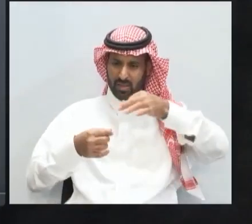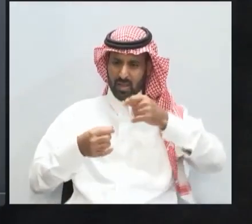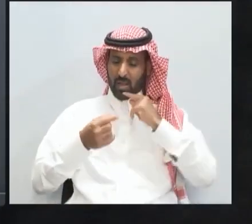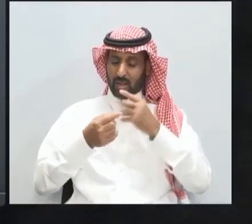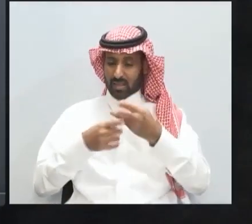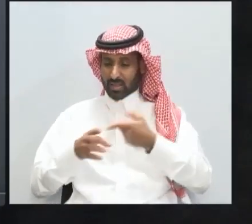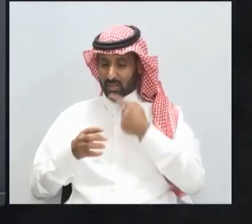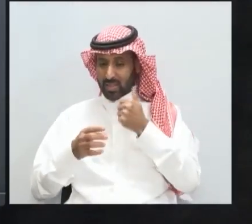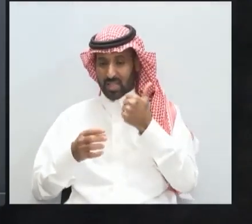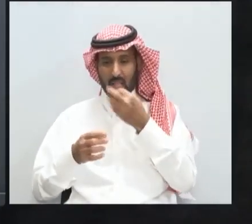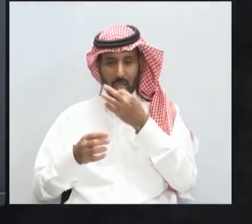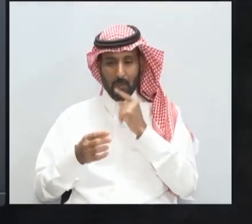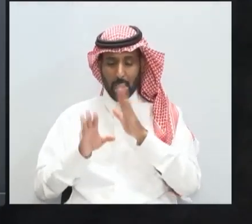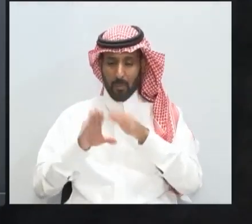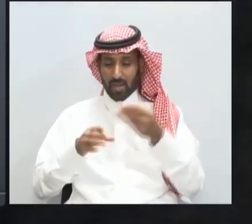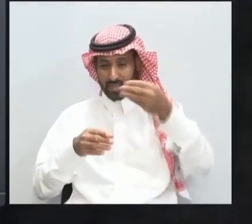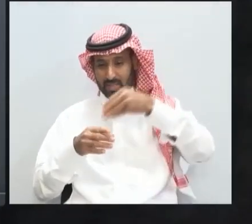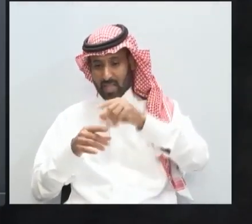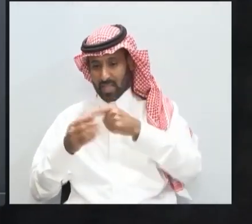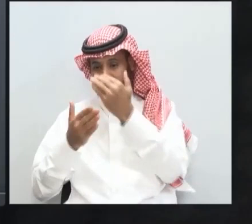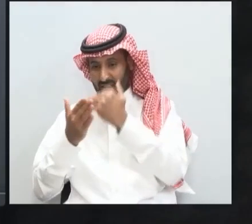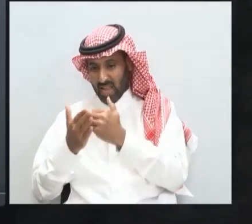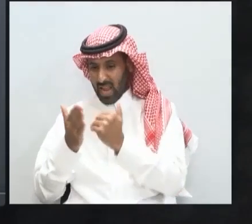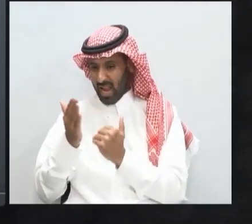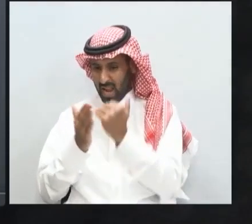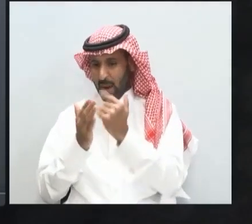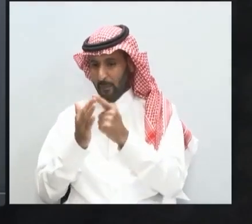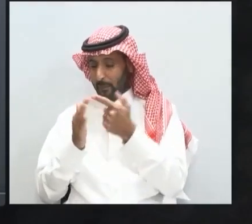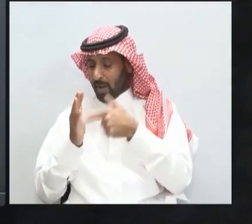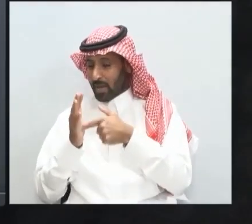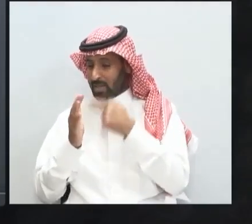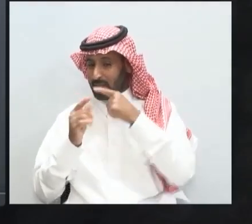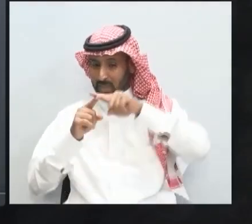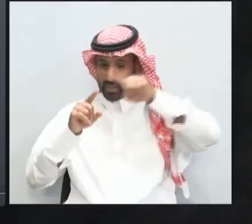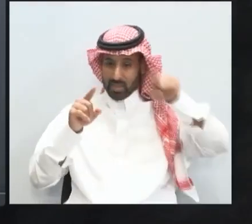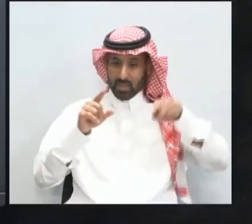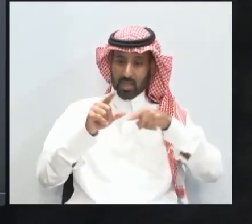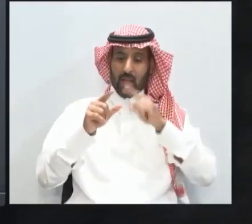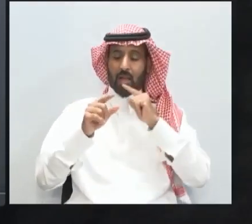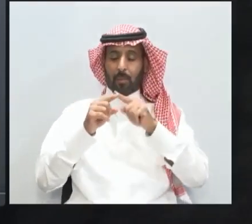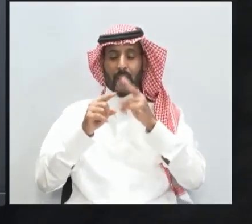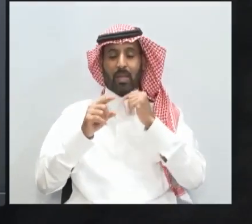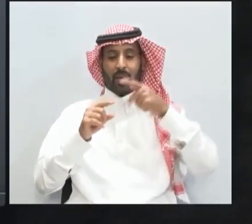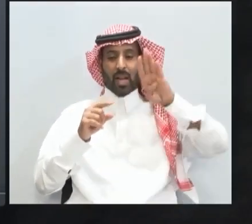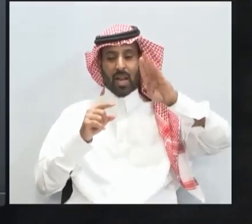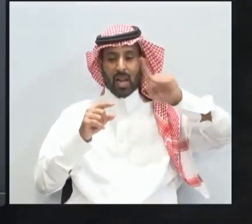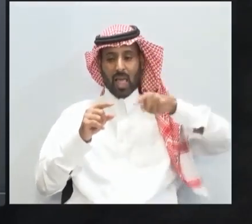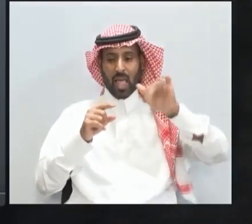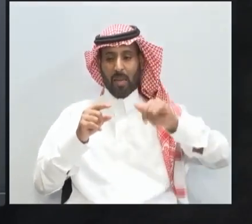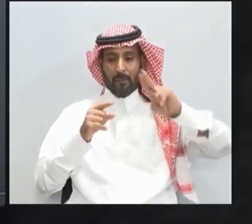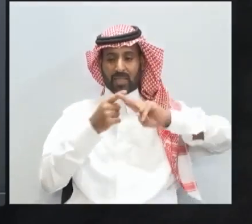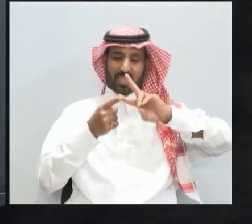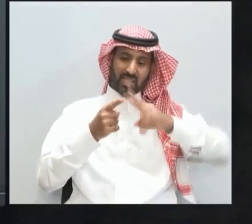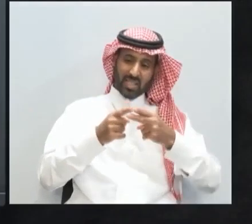مرحله التحلل السكري سوف يدخل في مرحله ما قبل مرحله او حلقه كريبس هذا البايوفيت سوف يتحول الى ثاني